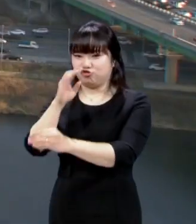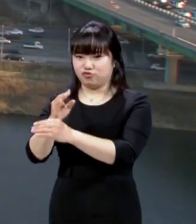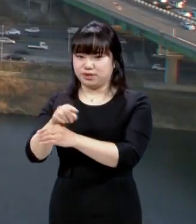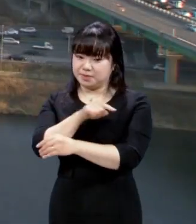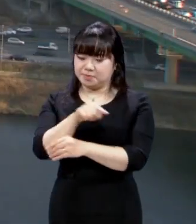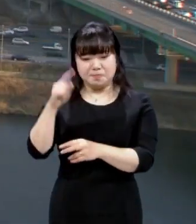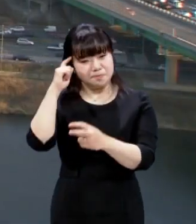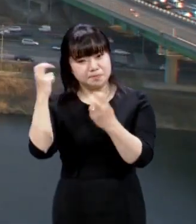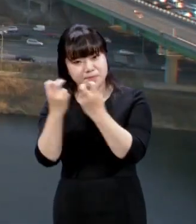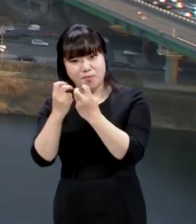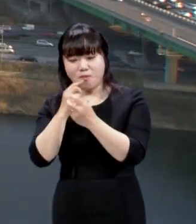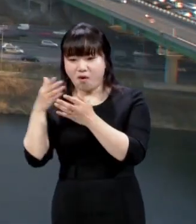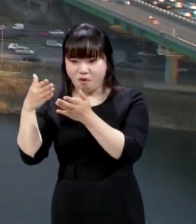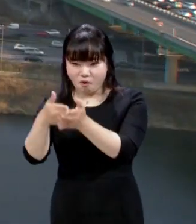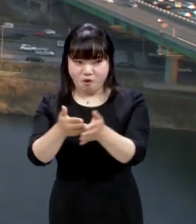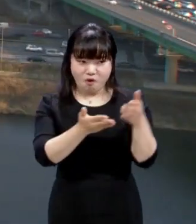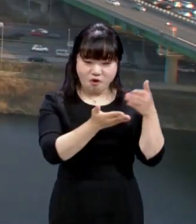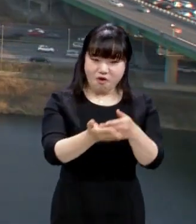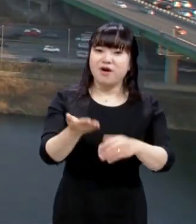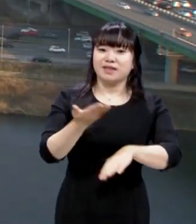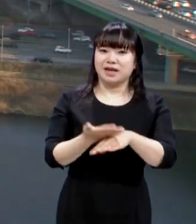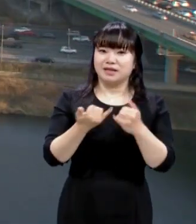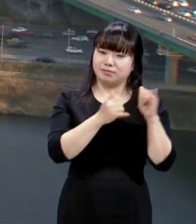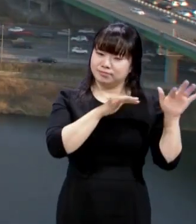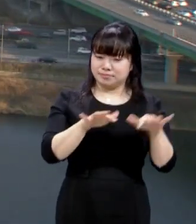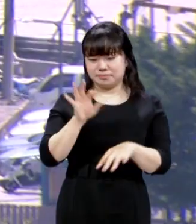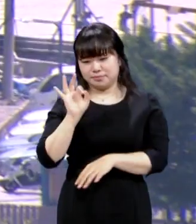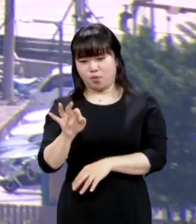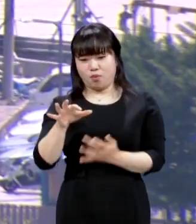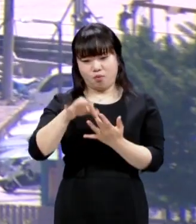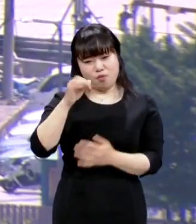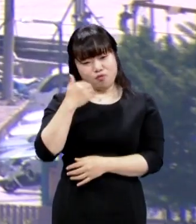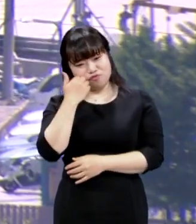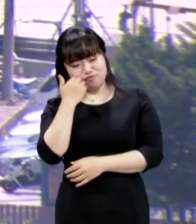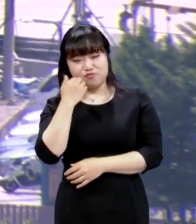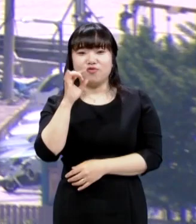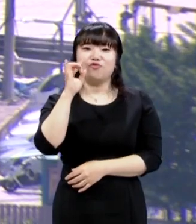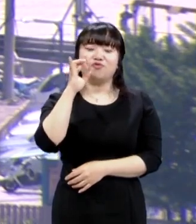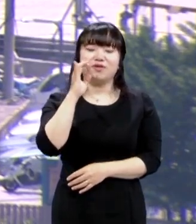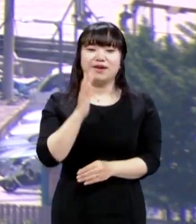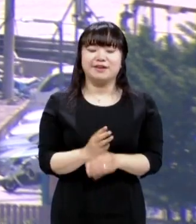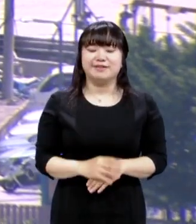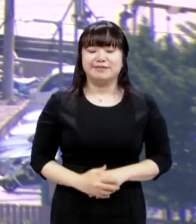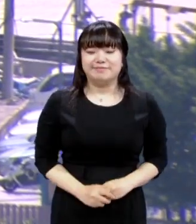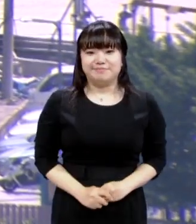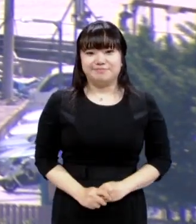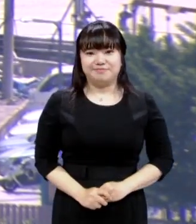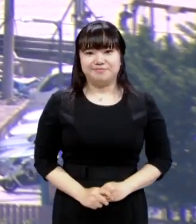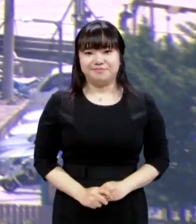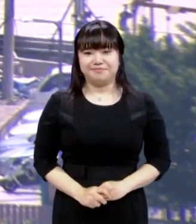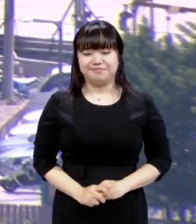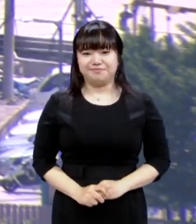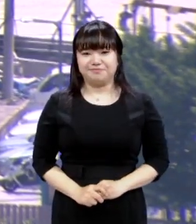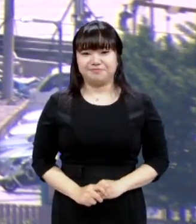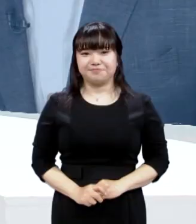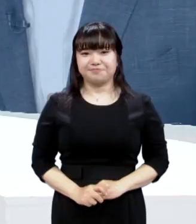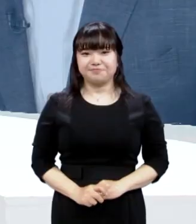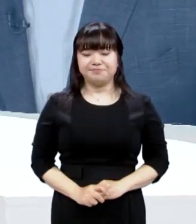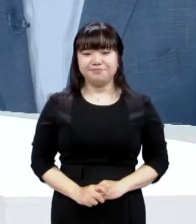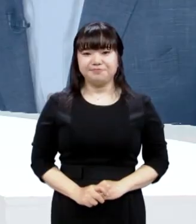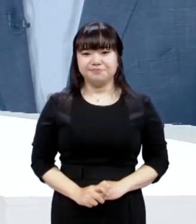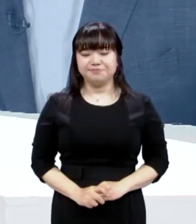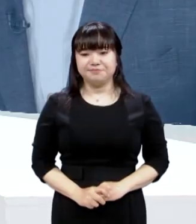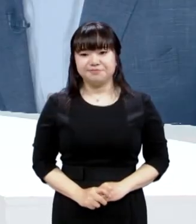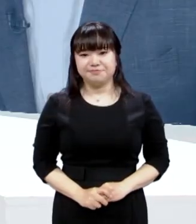방법론을 내세우고 있어 주민들은 과연 누구의 손을 들어줄 지 관심이 손입니다 미 tv 뉴스 이제 원입니다